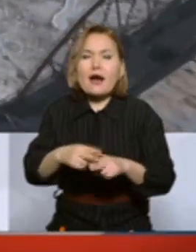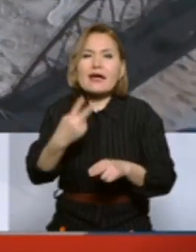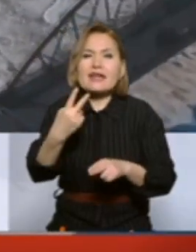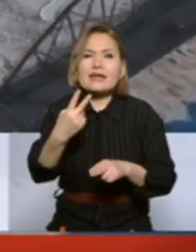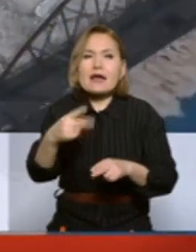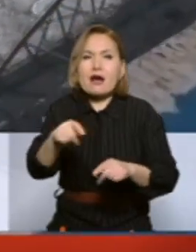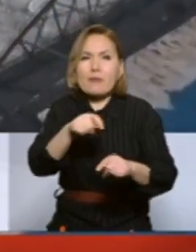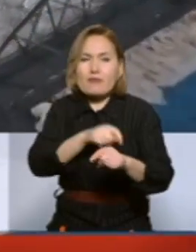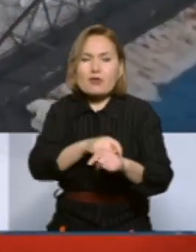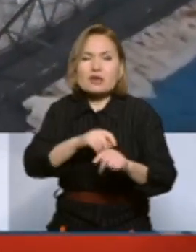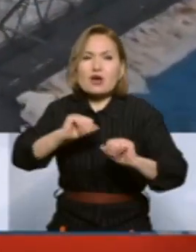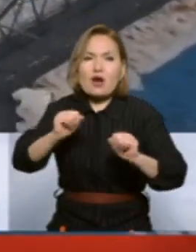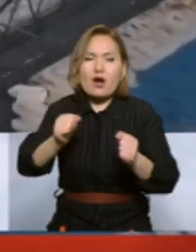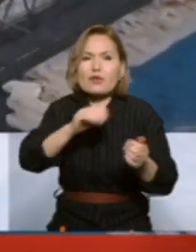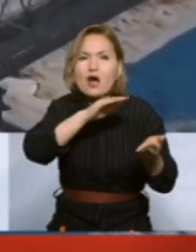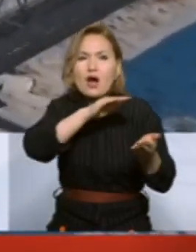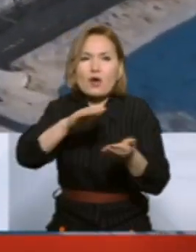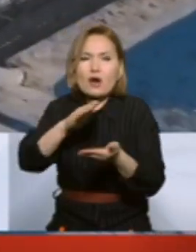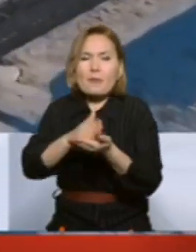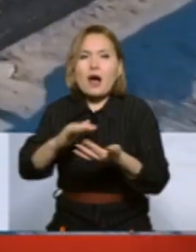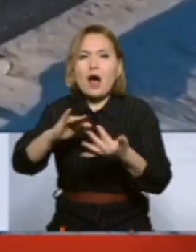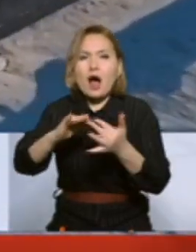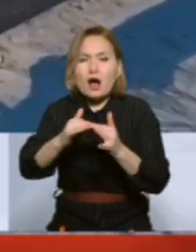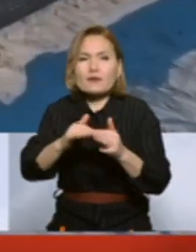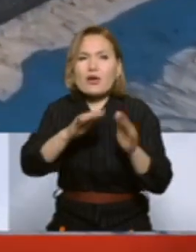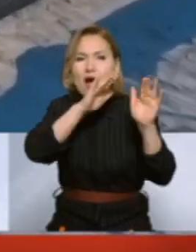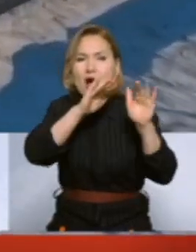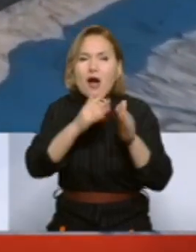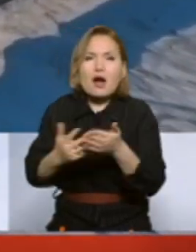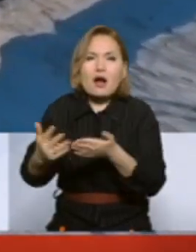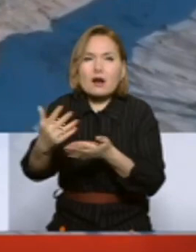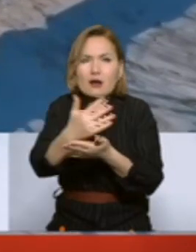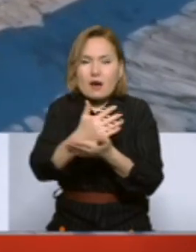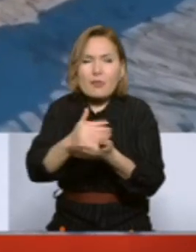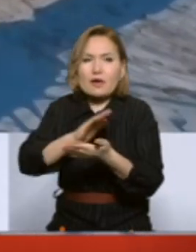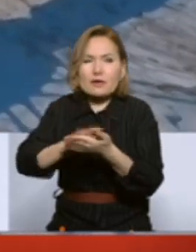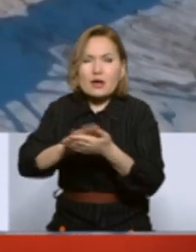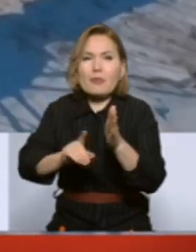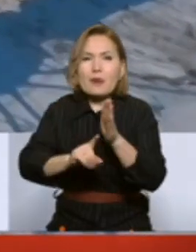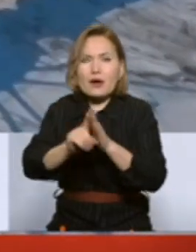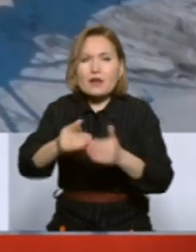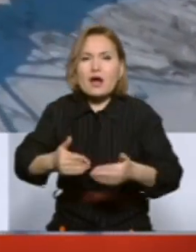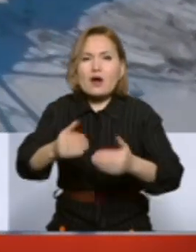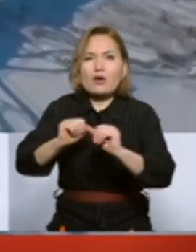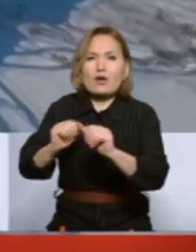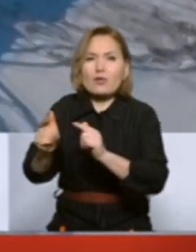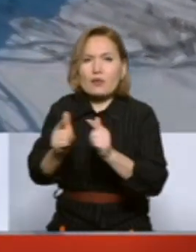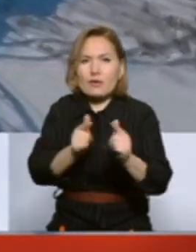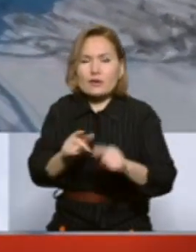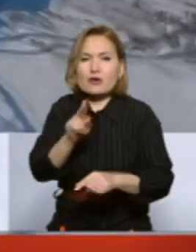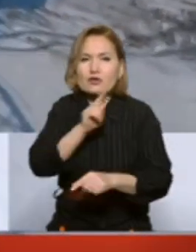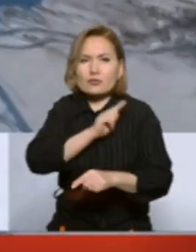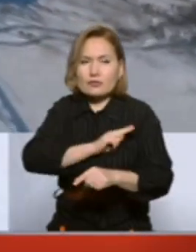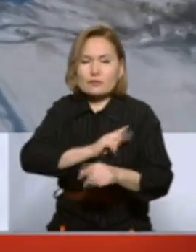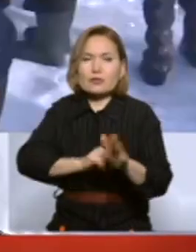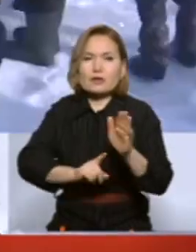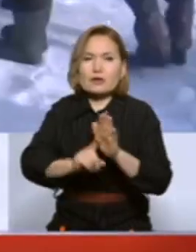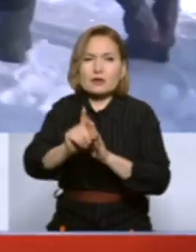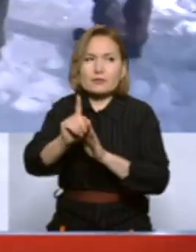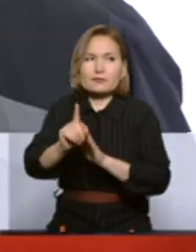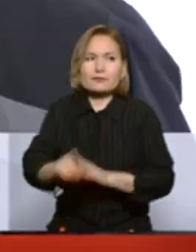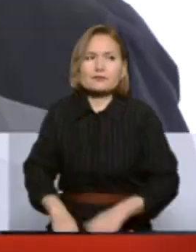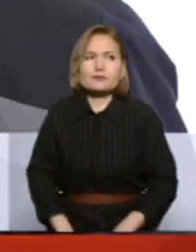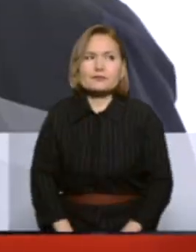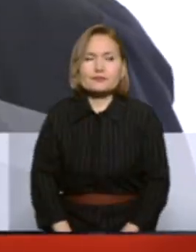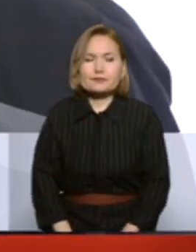дейін қатып қалған. Қазір ауылдардағы қар шығарылып жатыр, инертті материалдар әзірленуде.